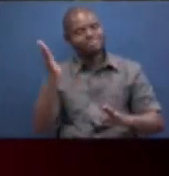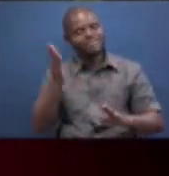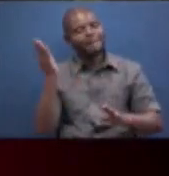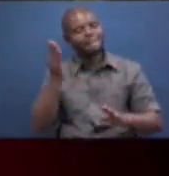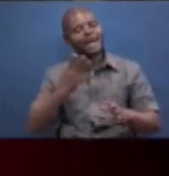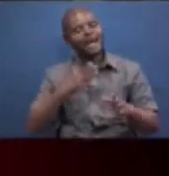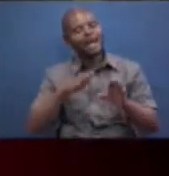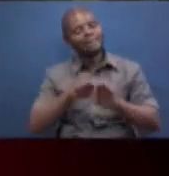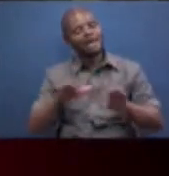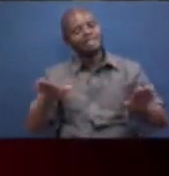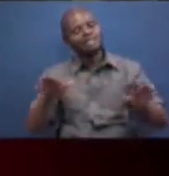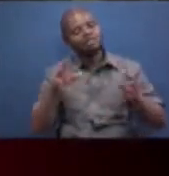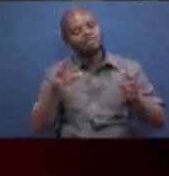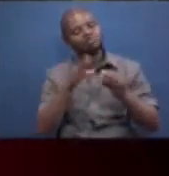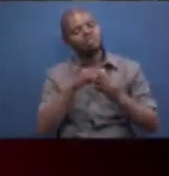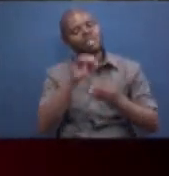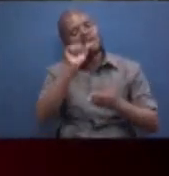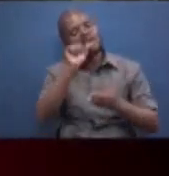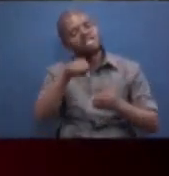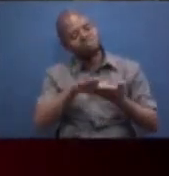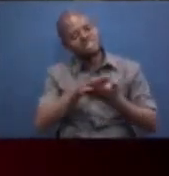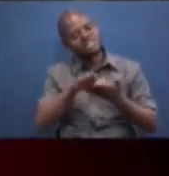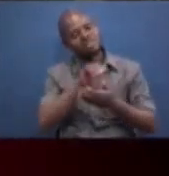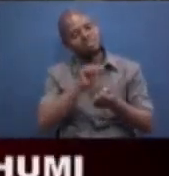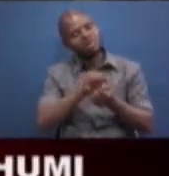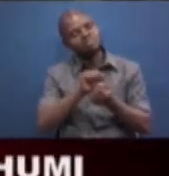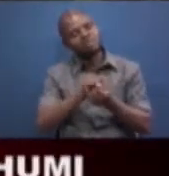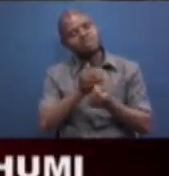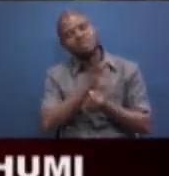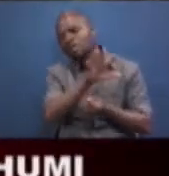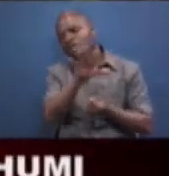umoja ndio msingi wa mambo mengine yoyote.